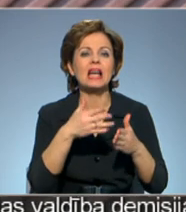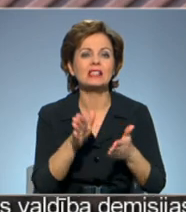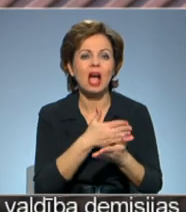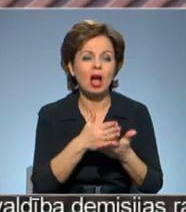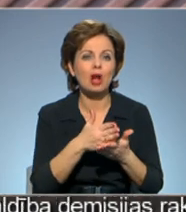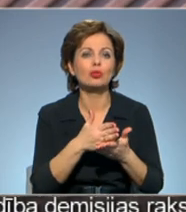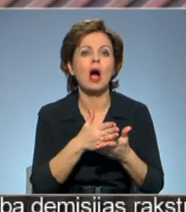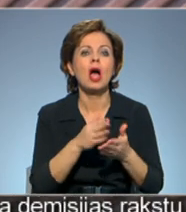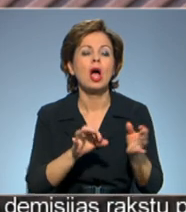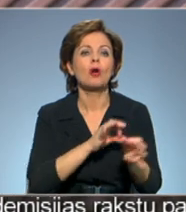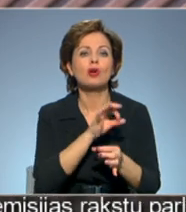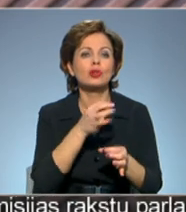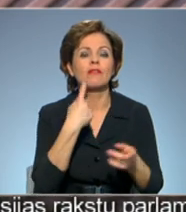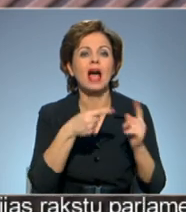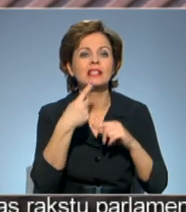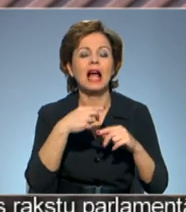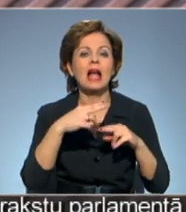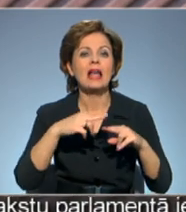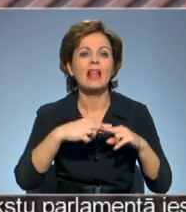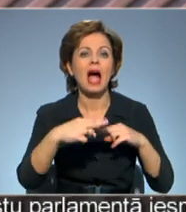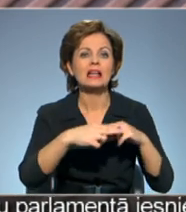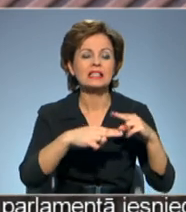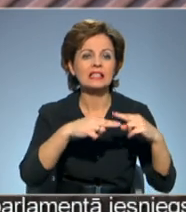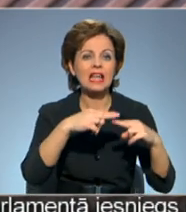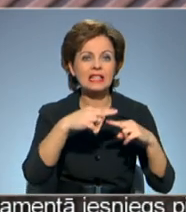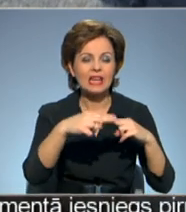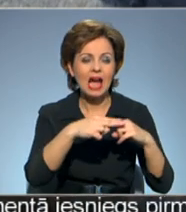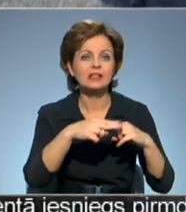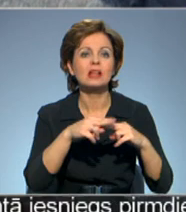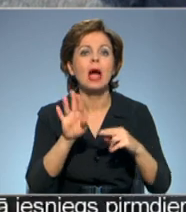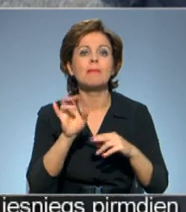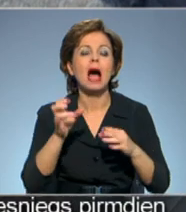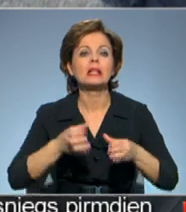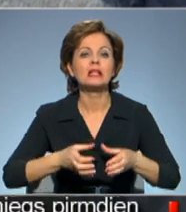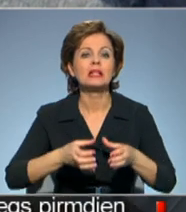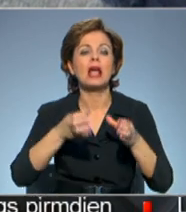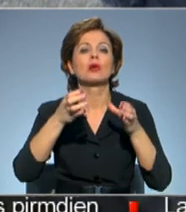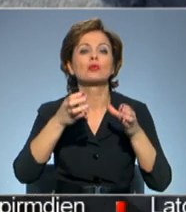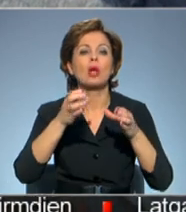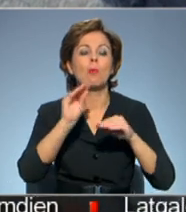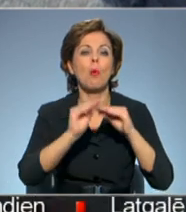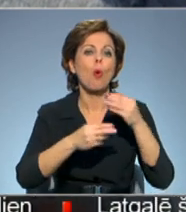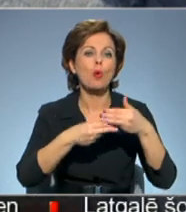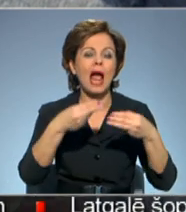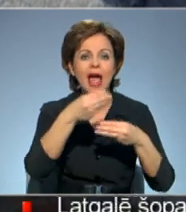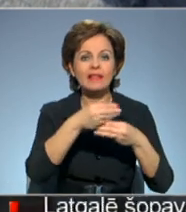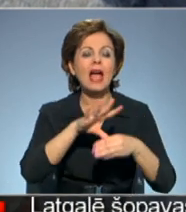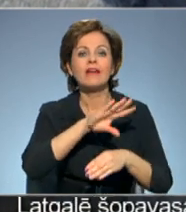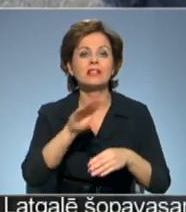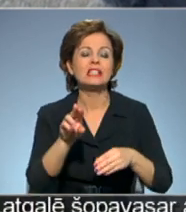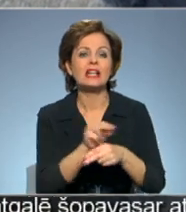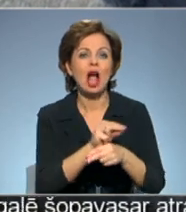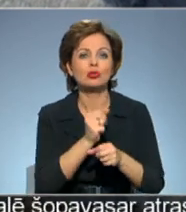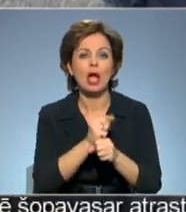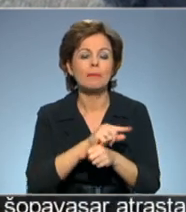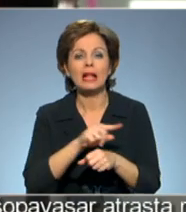atpakaļ lielākā daļa vecie dakstiņi, daļa jauna. Pats galvenais ir manteļskursteņiem mūrēt iekšā. Plānots, ka visi rekonstrukcijas darbi tiks pabeigti